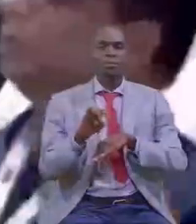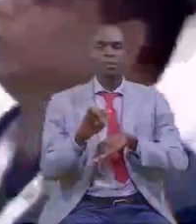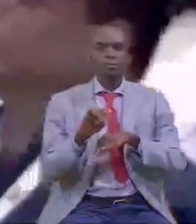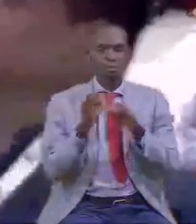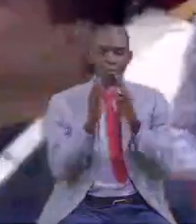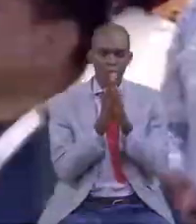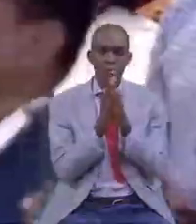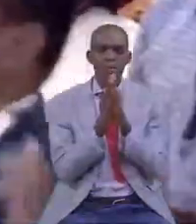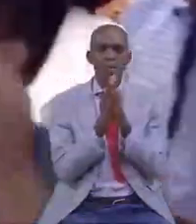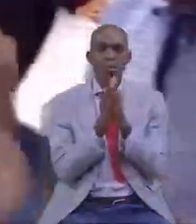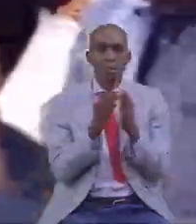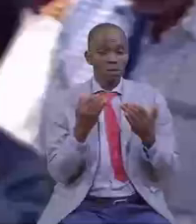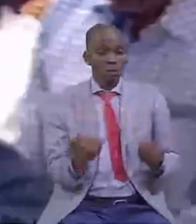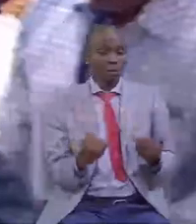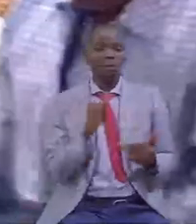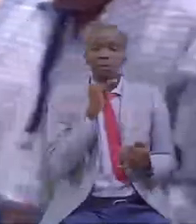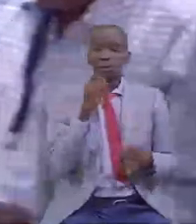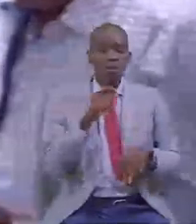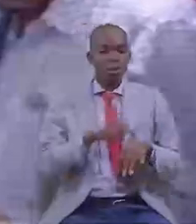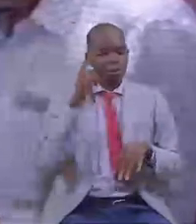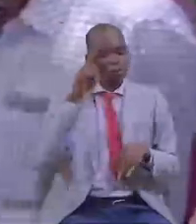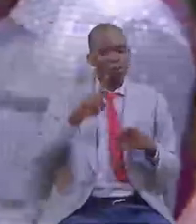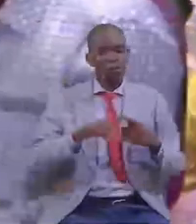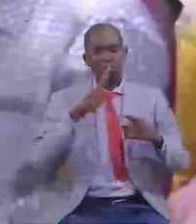Ce n'est pas le moment d'être fatigué.